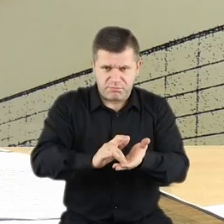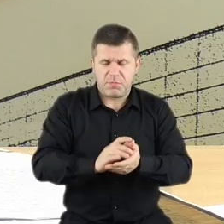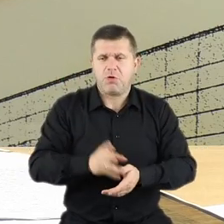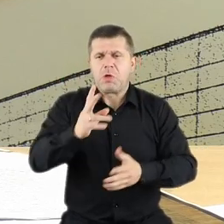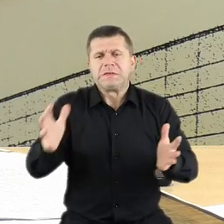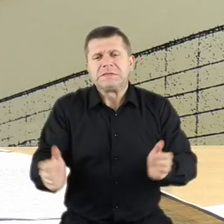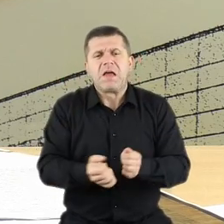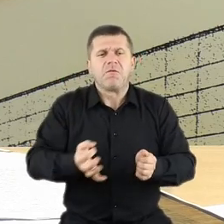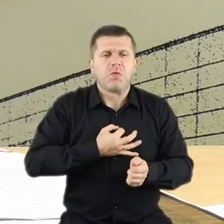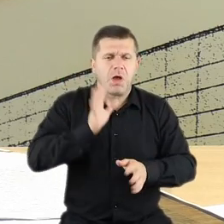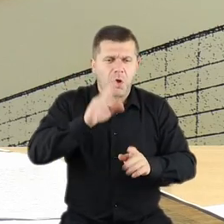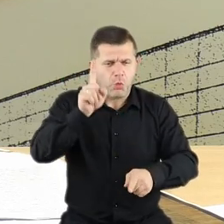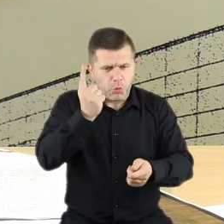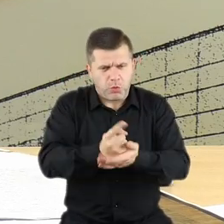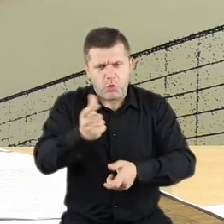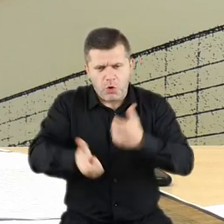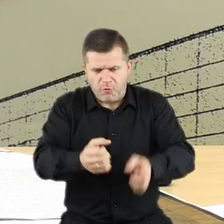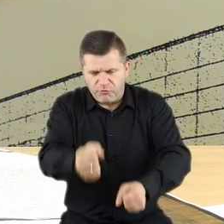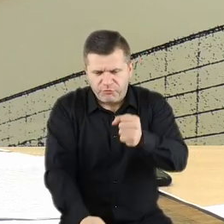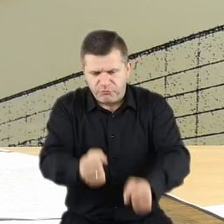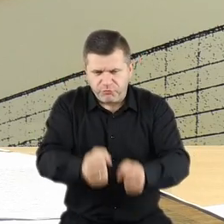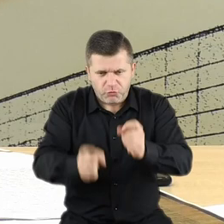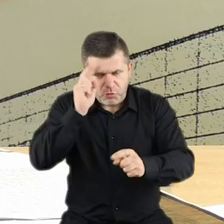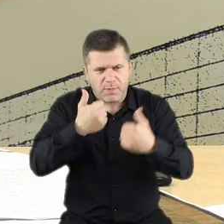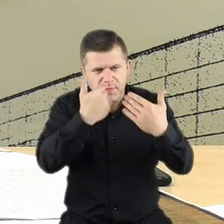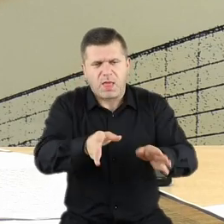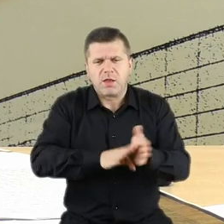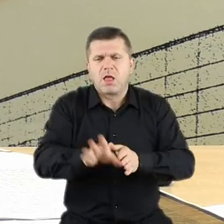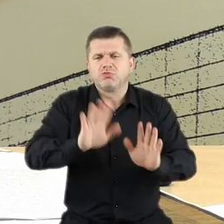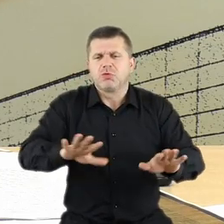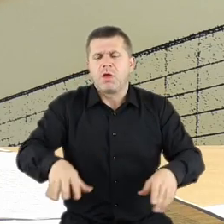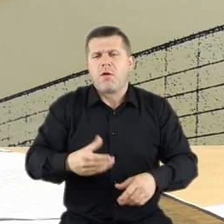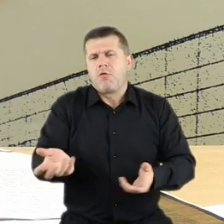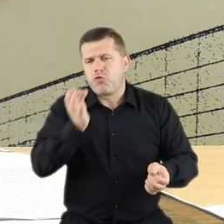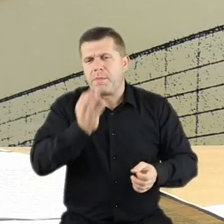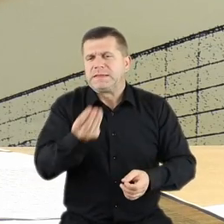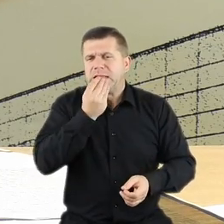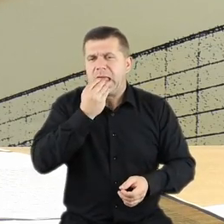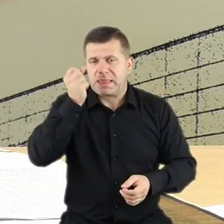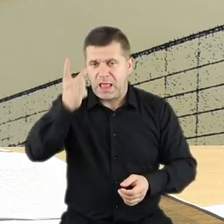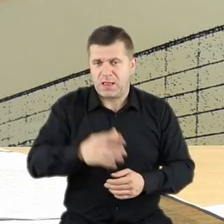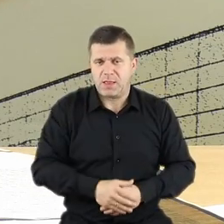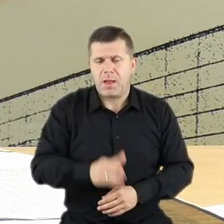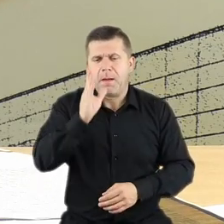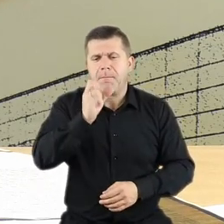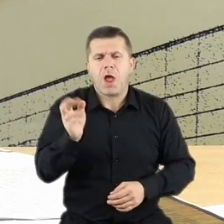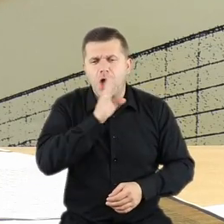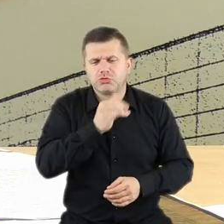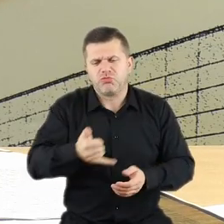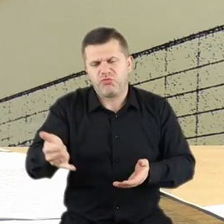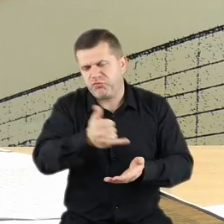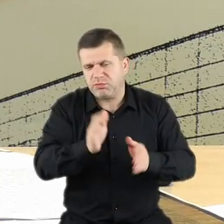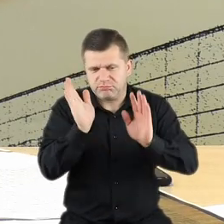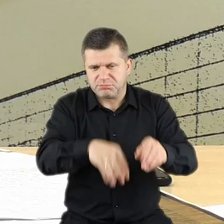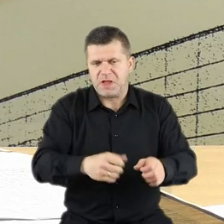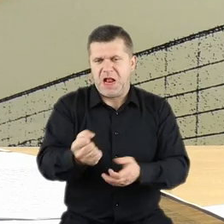jakiś właściciel to Unią wydoi idzie dziś za będą miały bogate śniadanie zamiast bo sztućcy polewki to